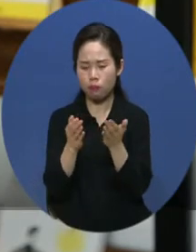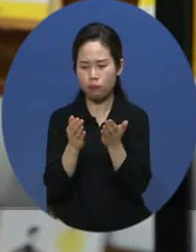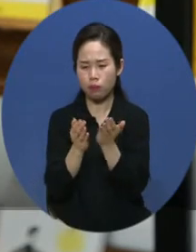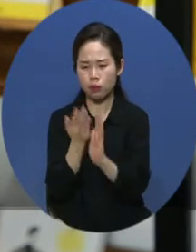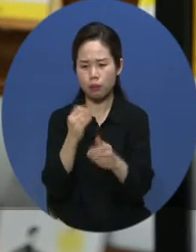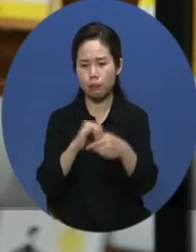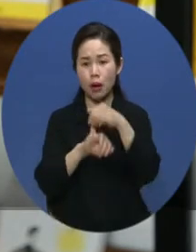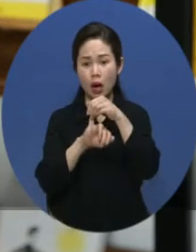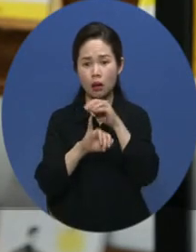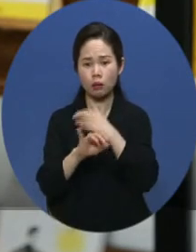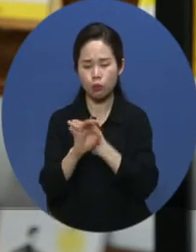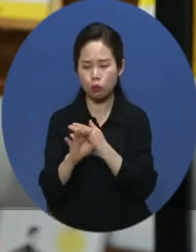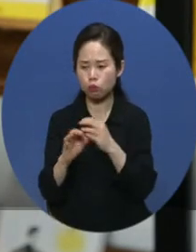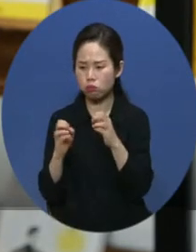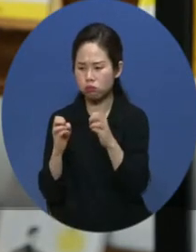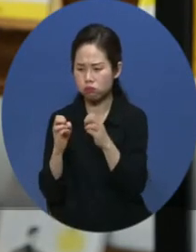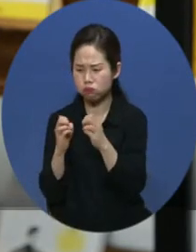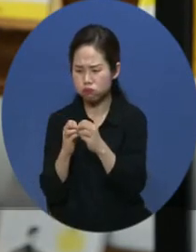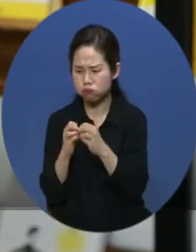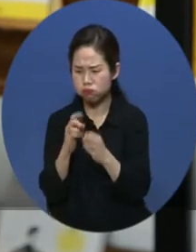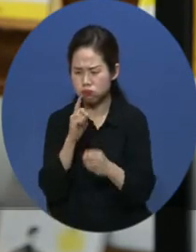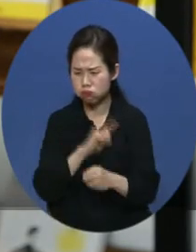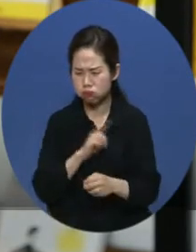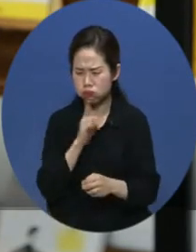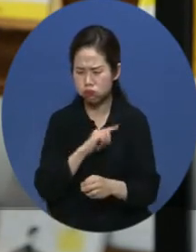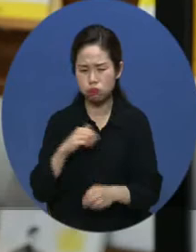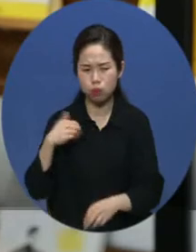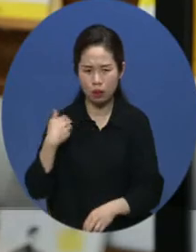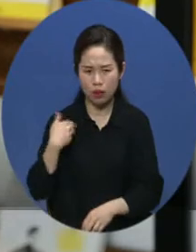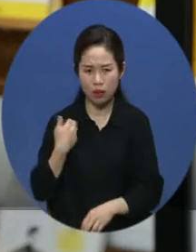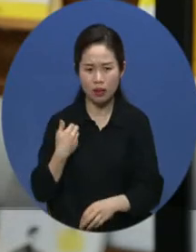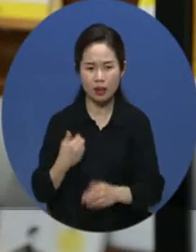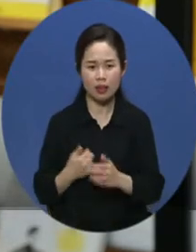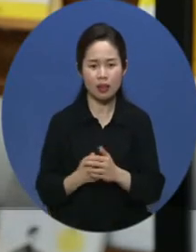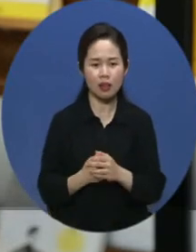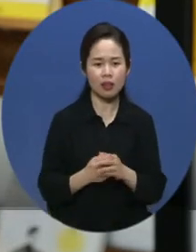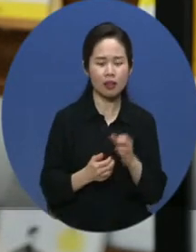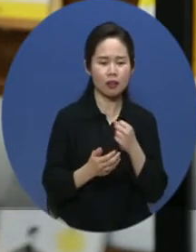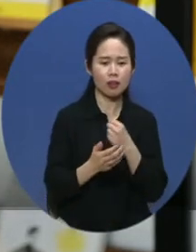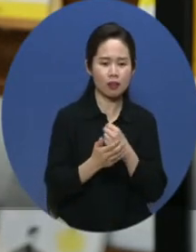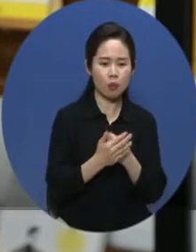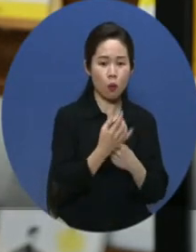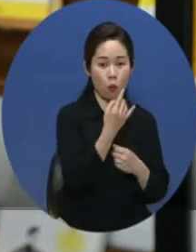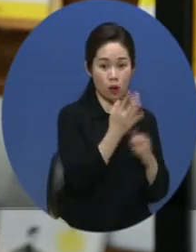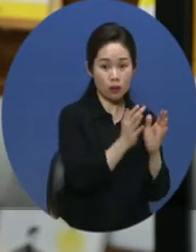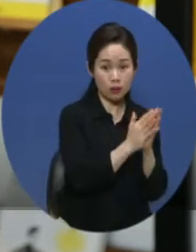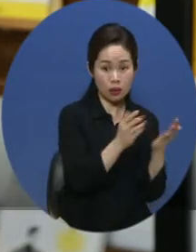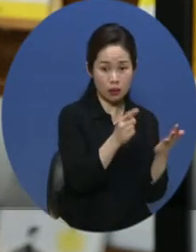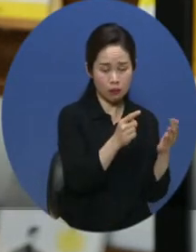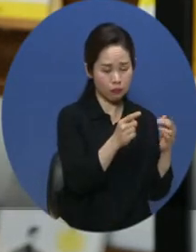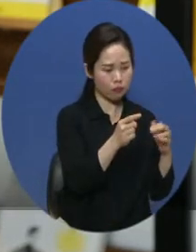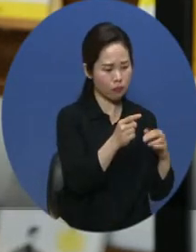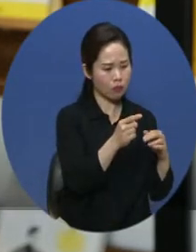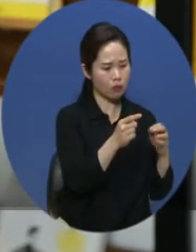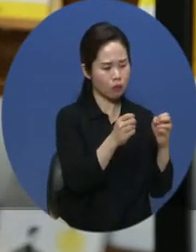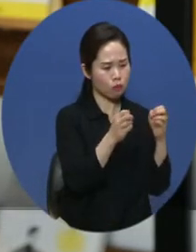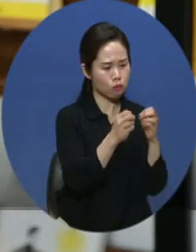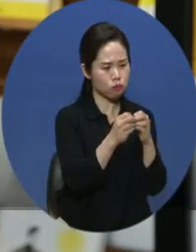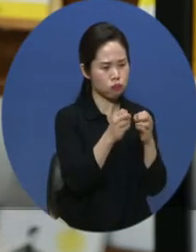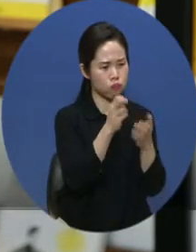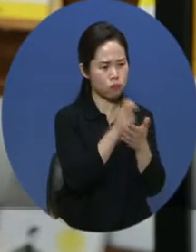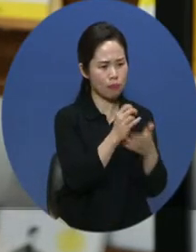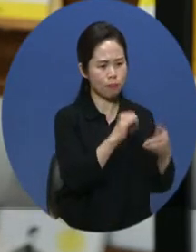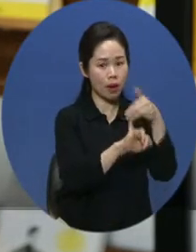것 자체가 굉장히 어렵거든요. 그래서 뭐 기존에 있는 글을 저희가 쉽게 번안을 한다고 하면 문법에 오류가 있는 부분들을